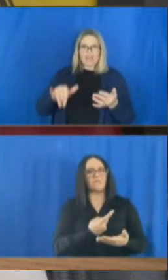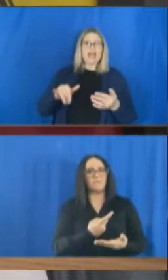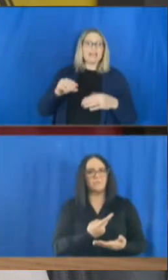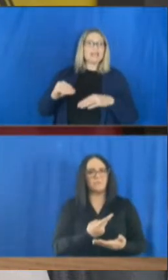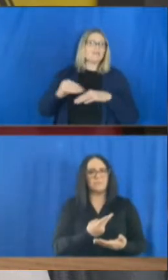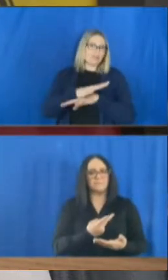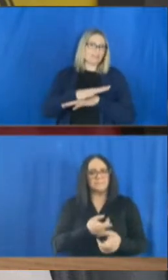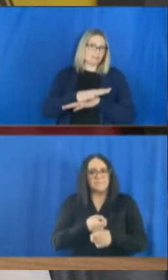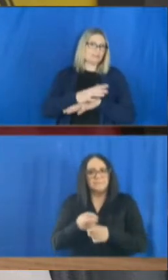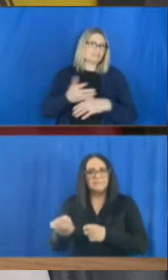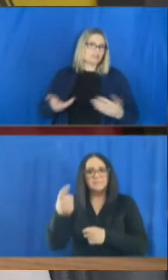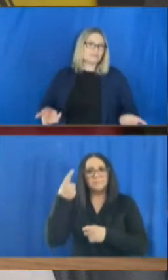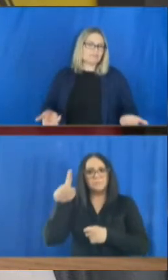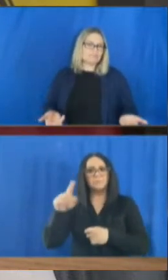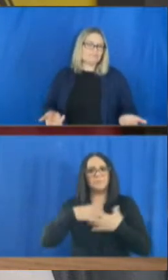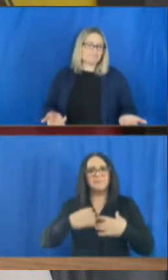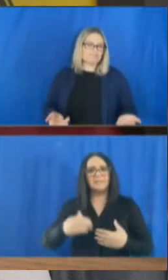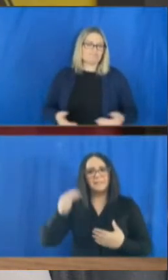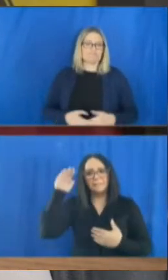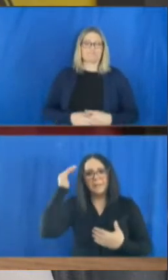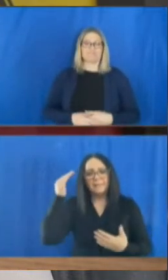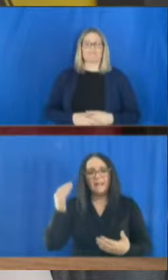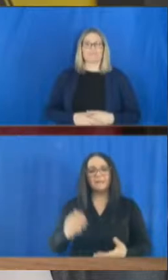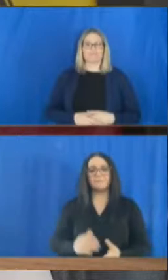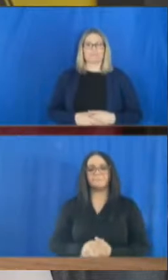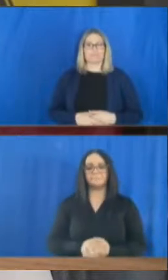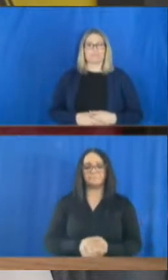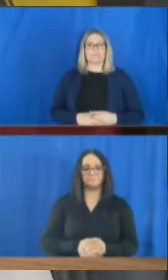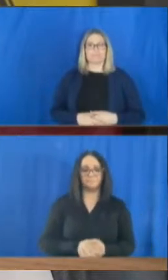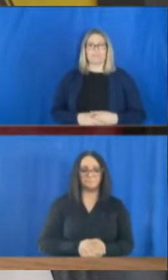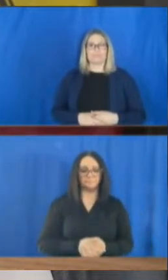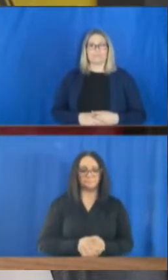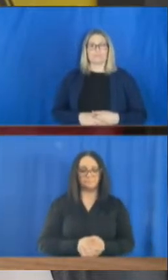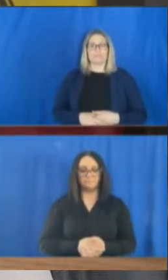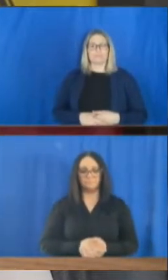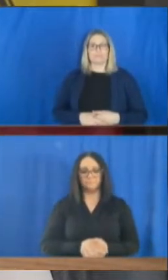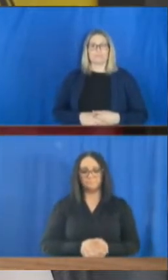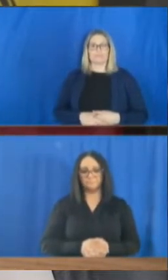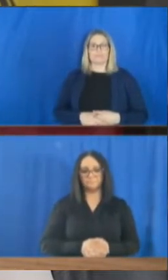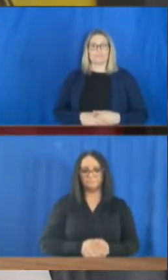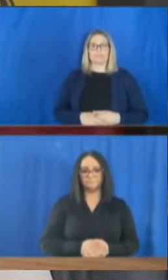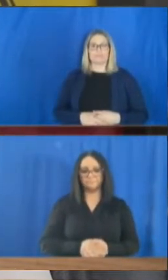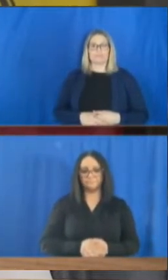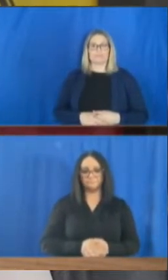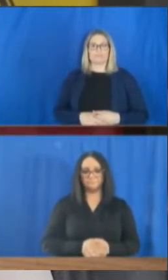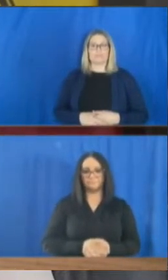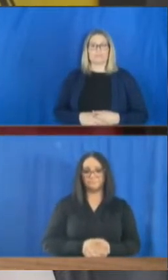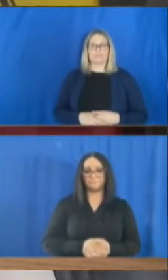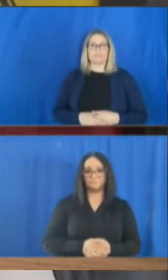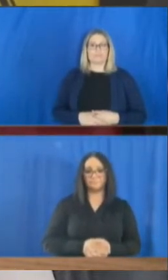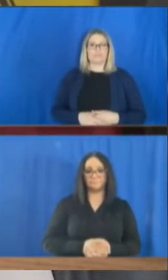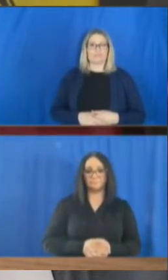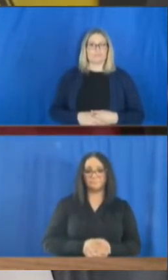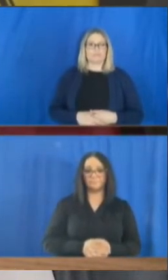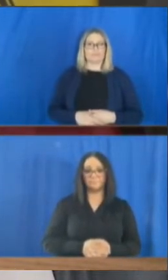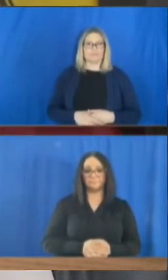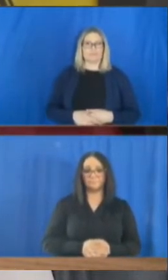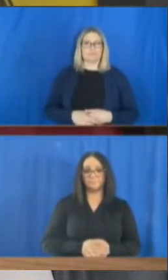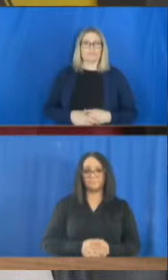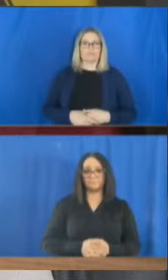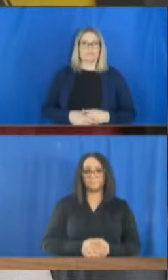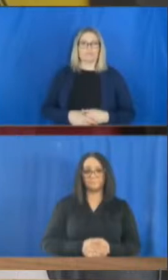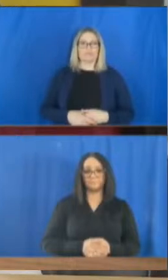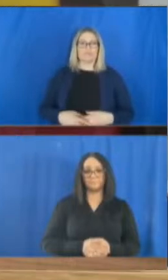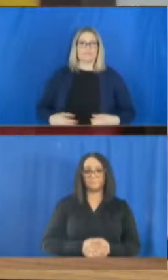deuxième question à suivi? Très rapide. Oui, pour le Premier ministre. Monsieur Higgs, la situation se stabilise